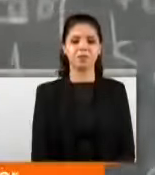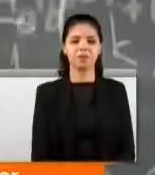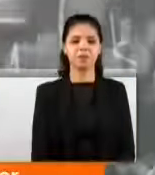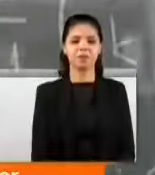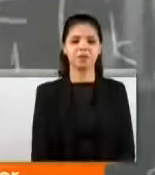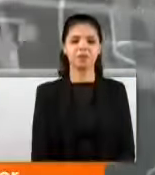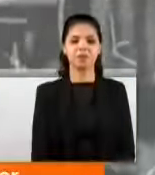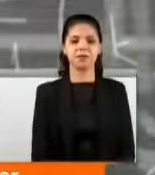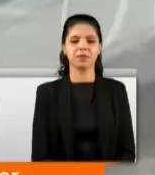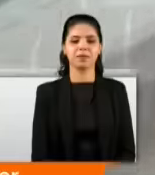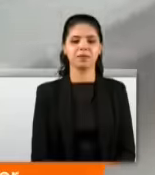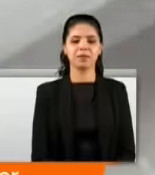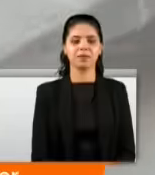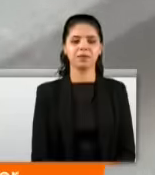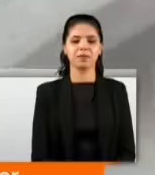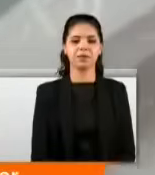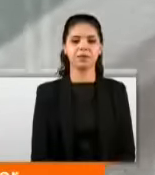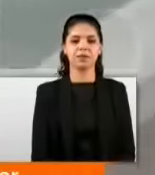Tamamen ilgimi ona vermiş durumdayım.